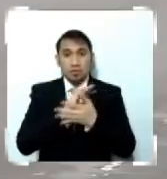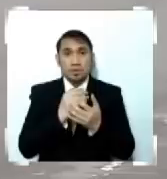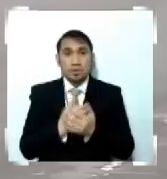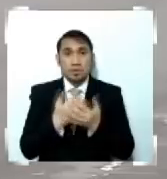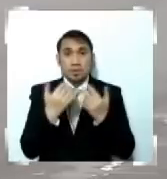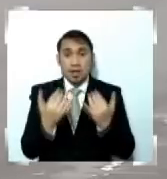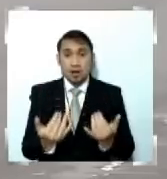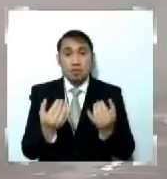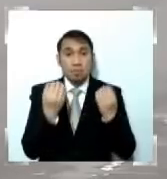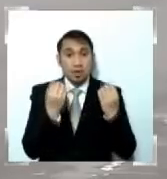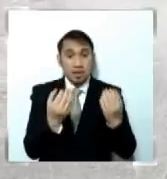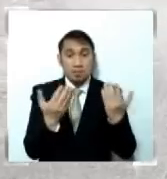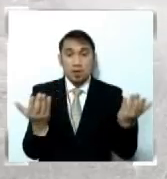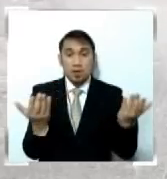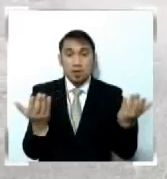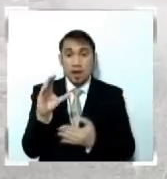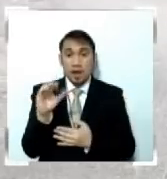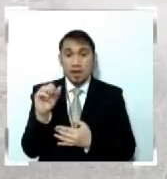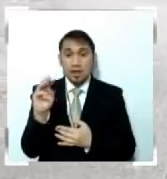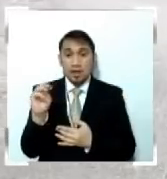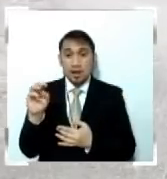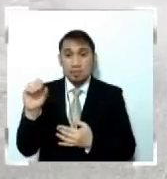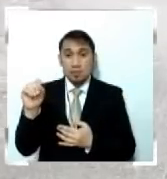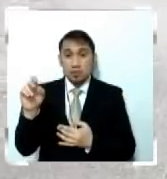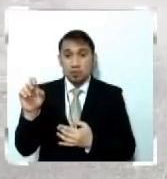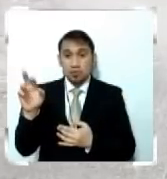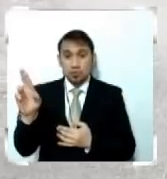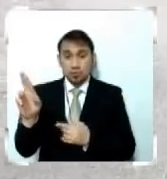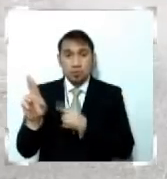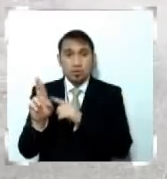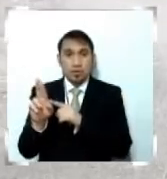sa Camarines Sur na umabot na sa 82.